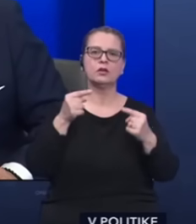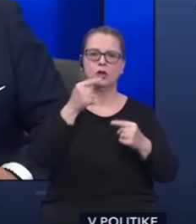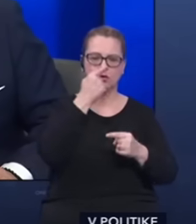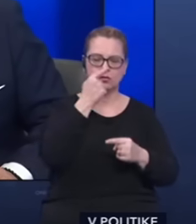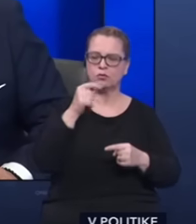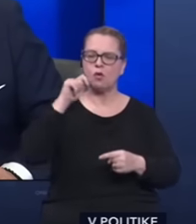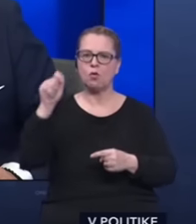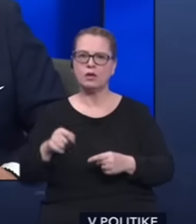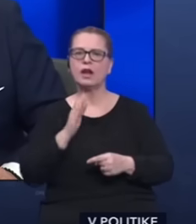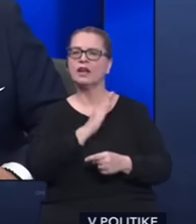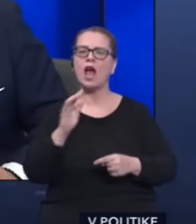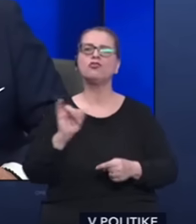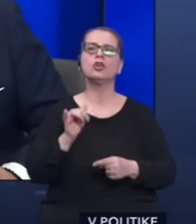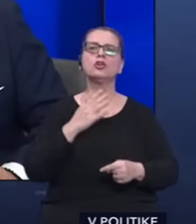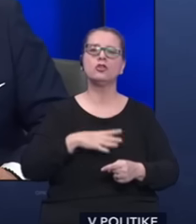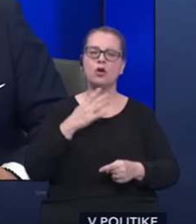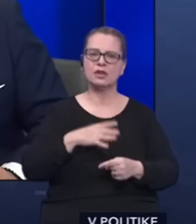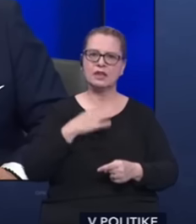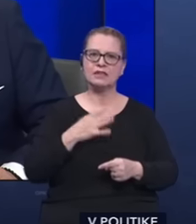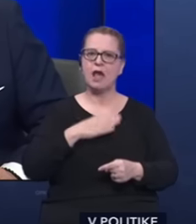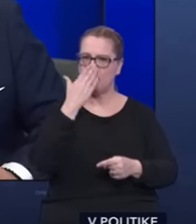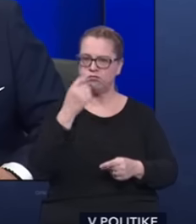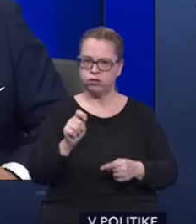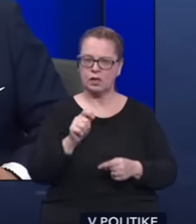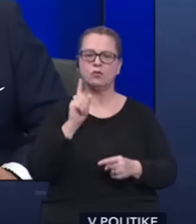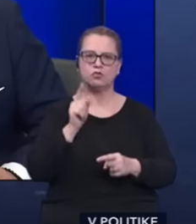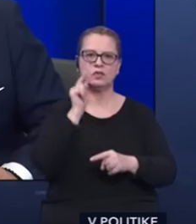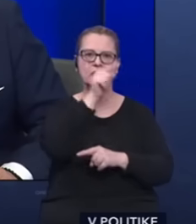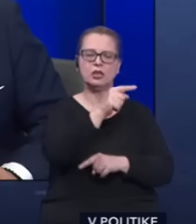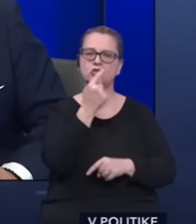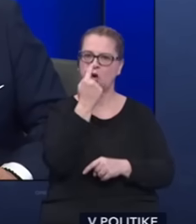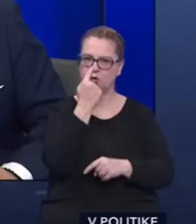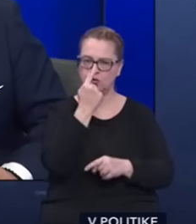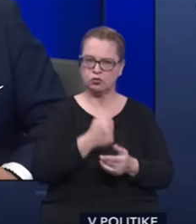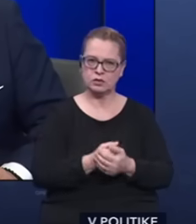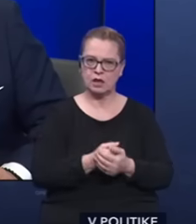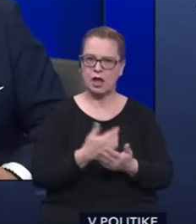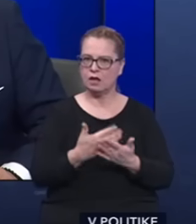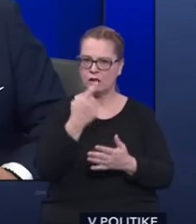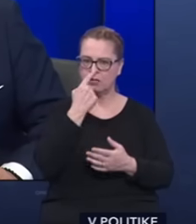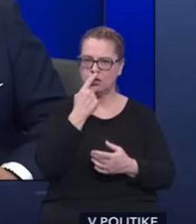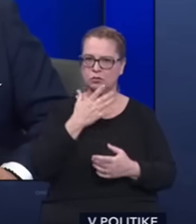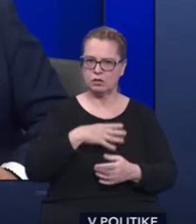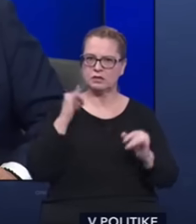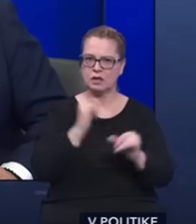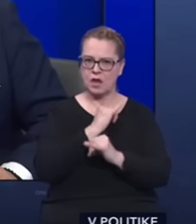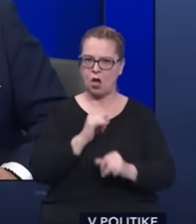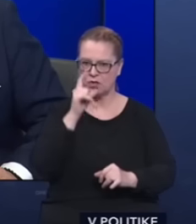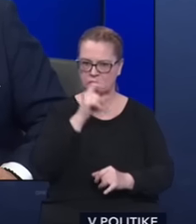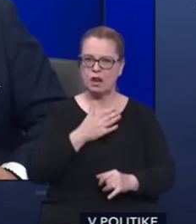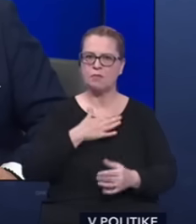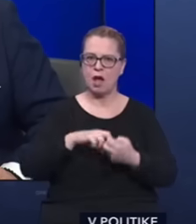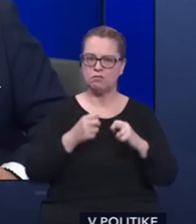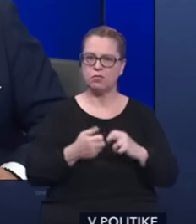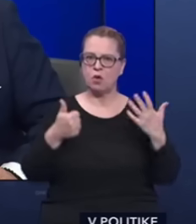do Ruska chodiť. My potrebujeme lacný plyn, my potrebujeme lacné jadrové palivo. Keby tí Rusi chceli naozaj zle, tak máme problém so